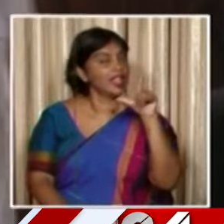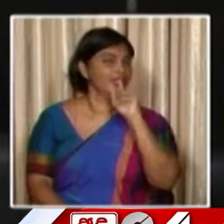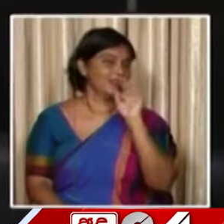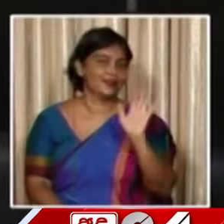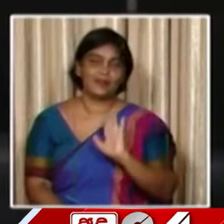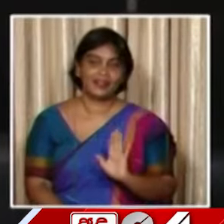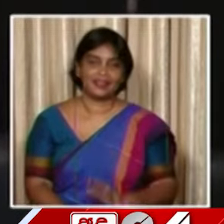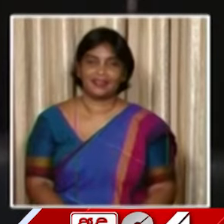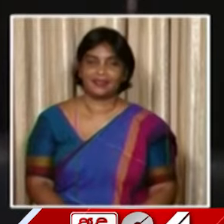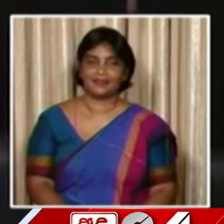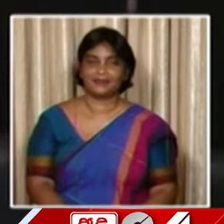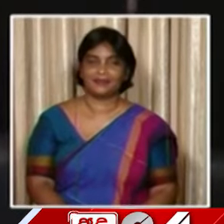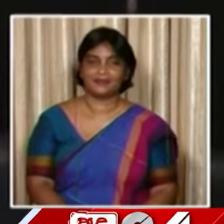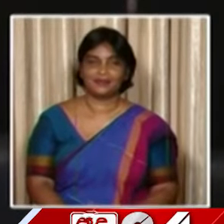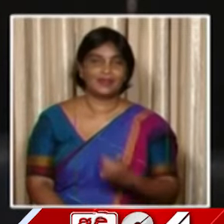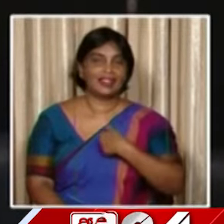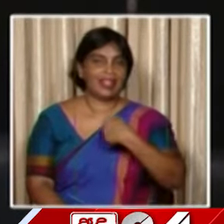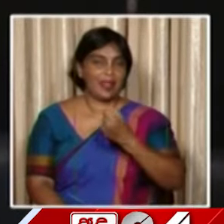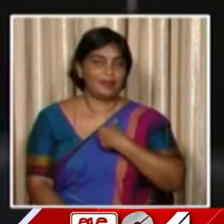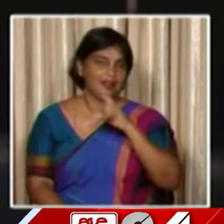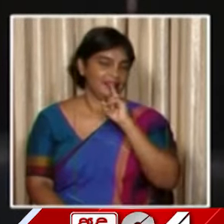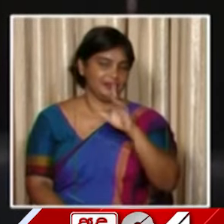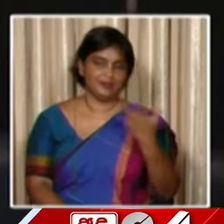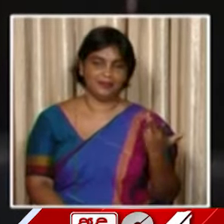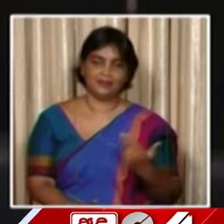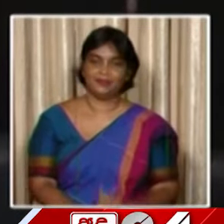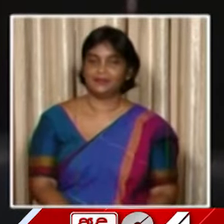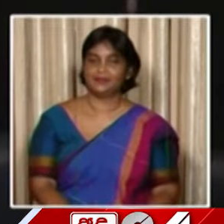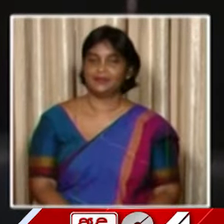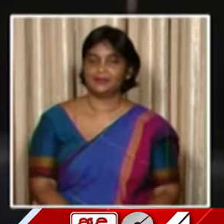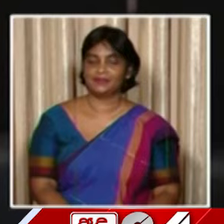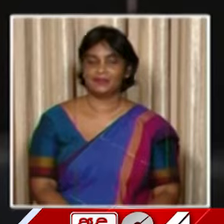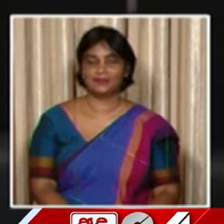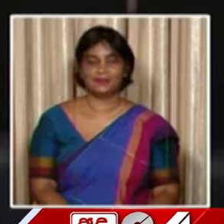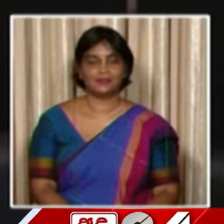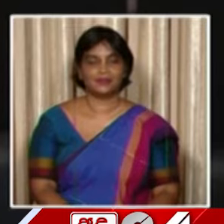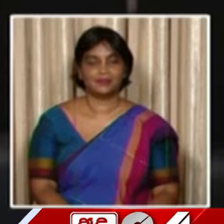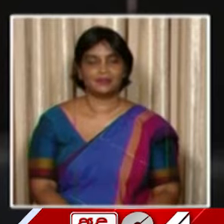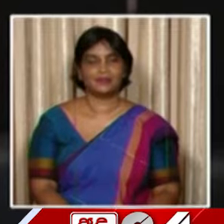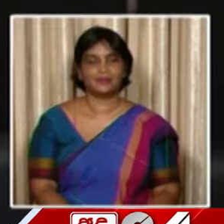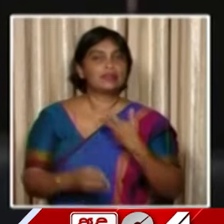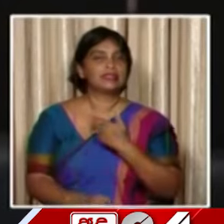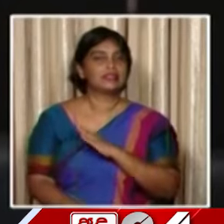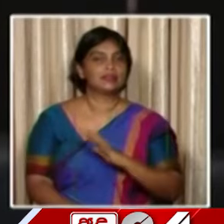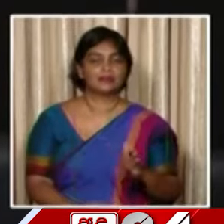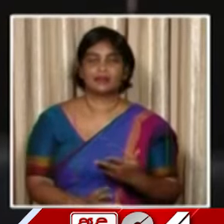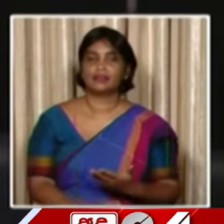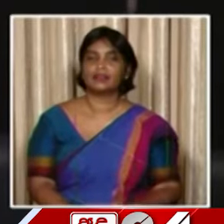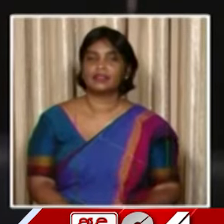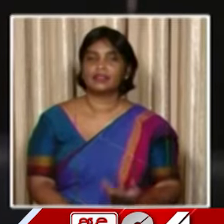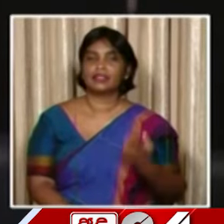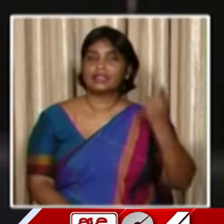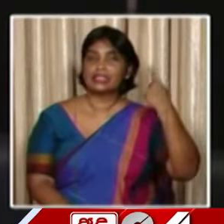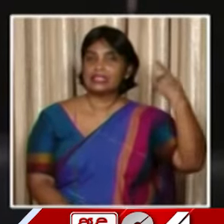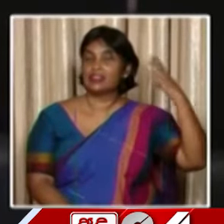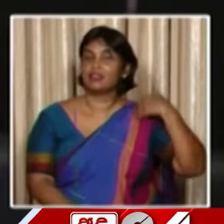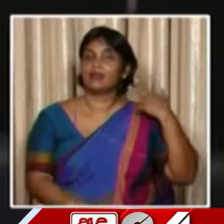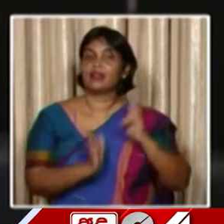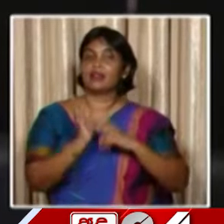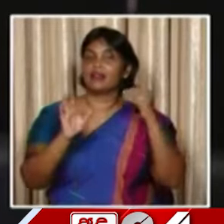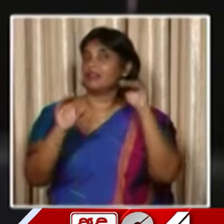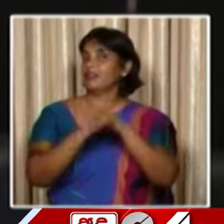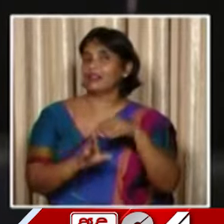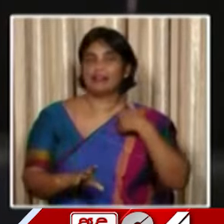මගේ නම කිව්වා කියන්නේ හේතුවක් නැහැනේ. ජාතික ලයිස්තුවේ නම් මම ව්‍යාපාරිකයෙකුත් නෙවෙයි. මම ඊයේ පෙරේද ආපු කෙනෙකුත් නෙවෙයි. ජාතික